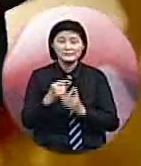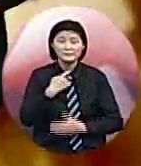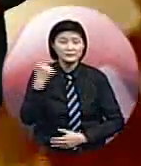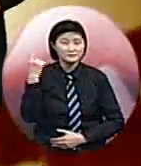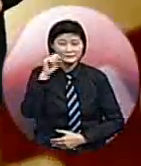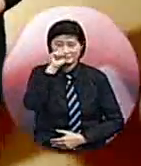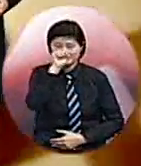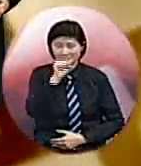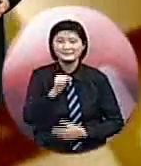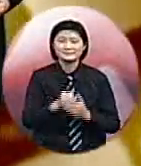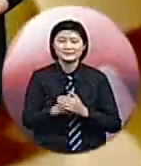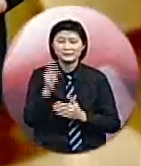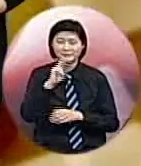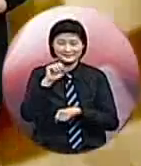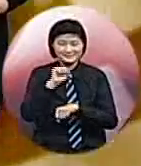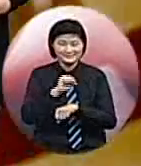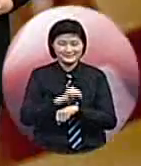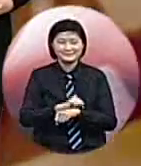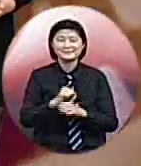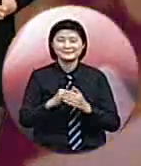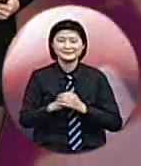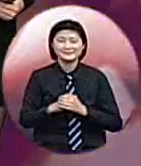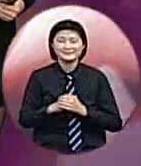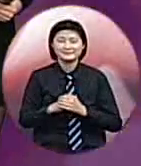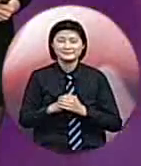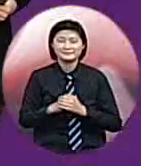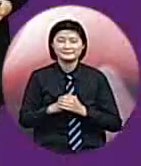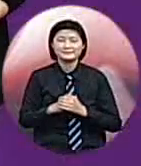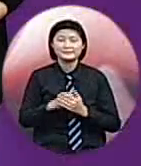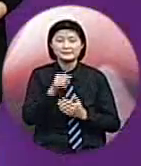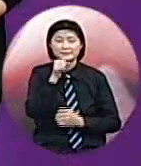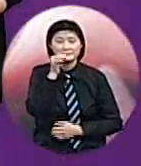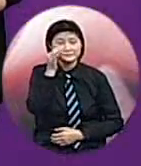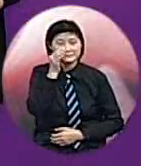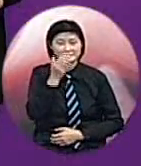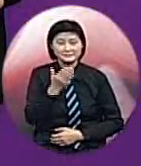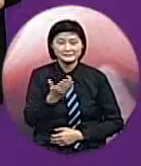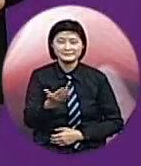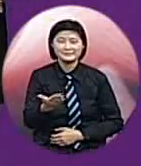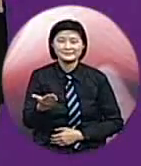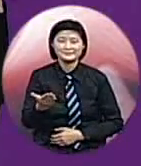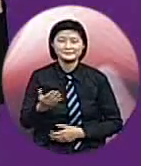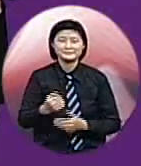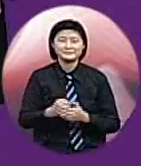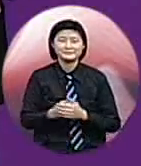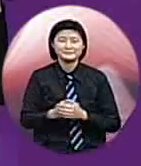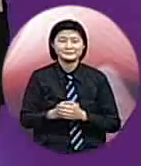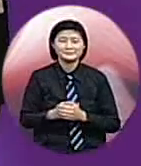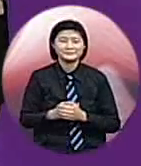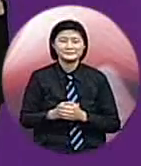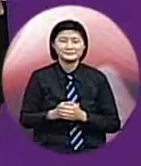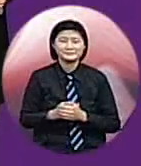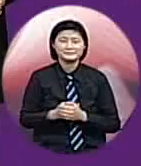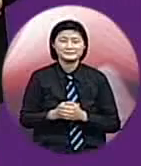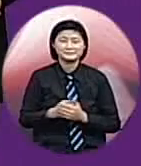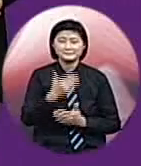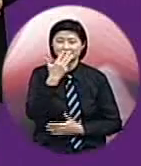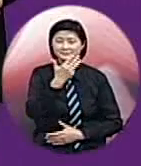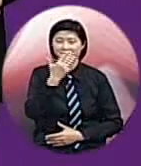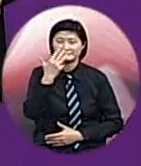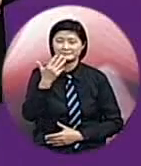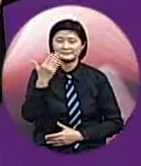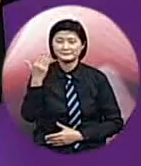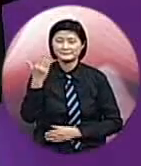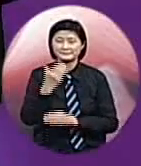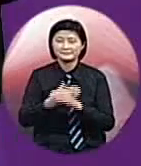목소리도 좋으셨는데 노래도 네. 역시 잘하시네요. 예. 네, 점수 저, 볼게요. 네, 점수 봐요. 네, 주세요. 주세요.